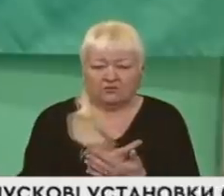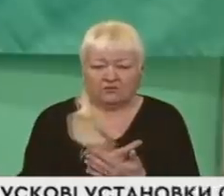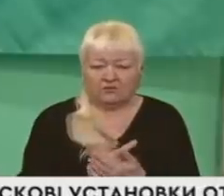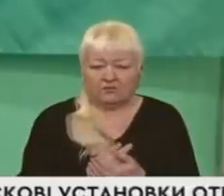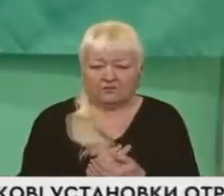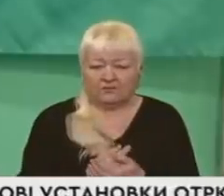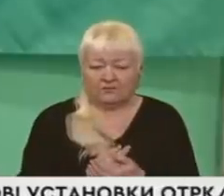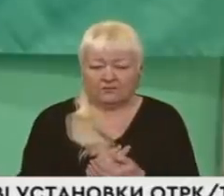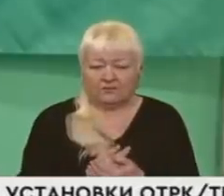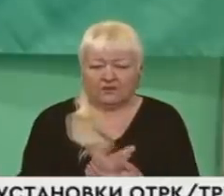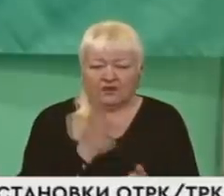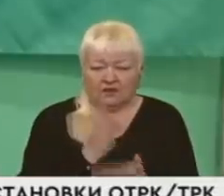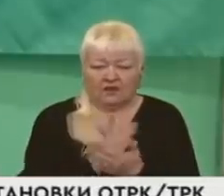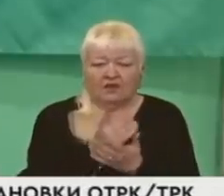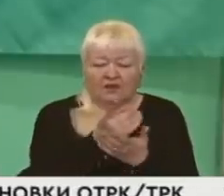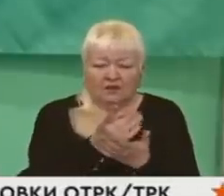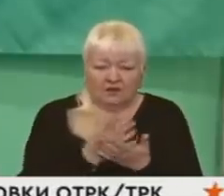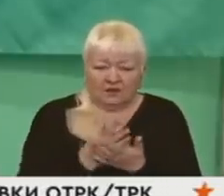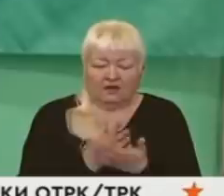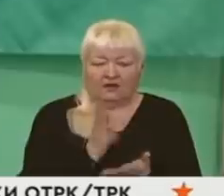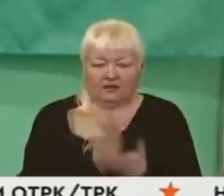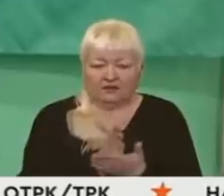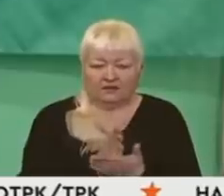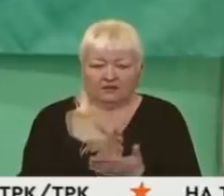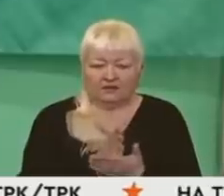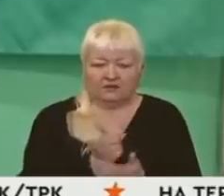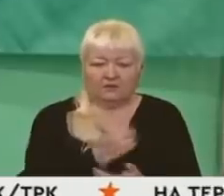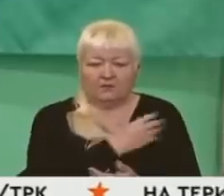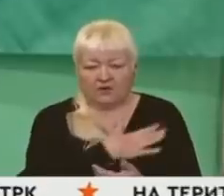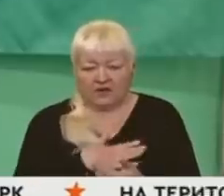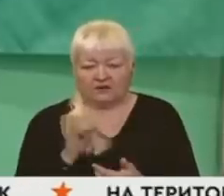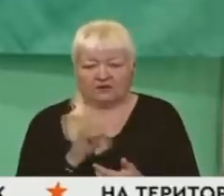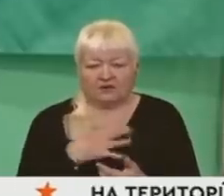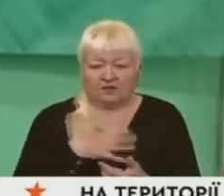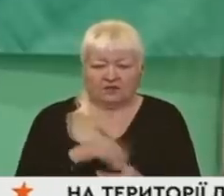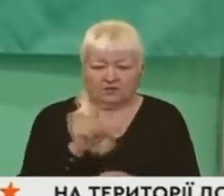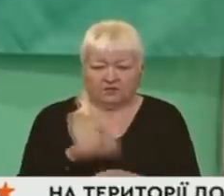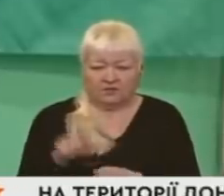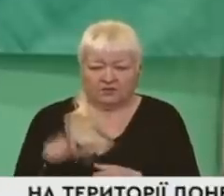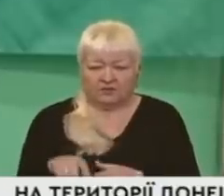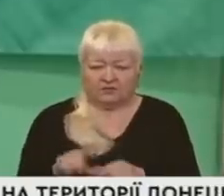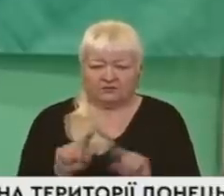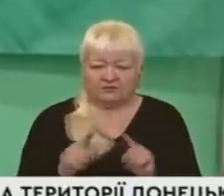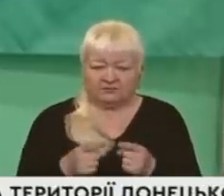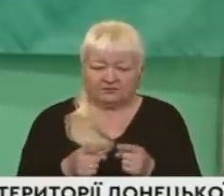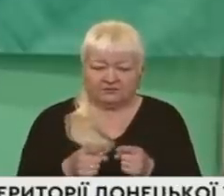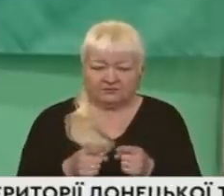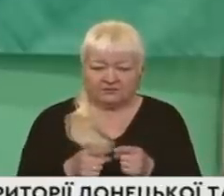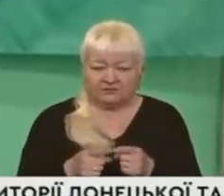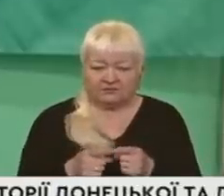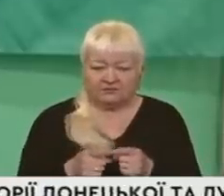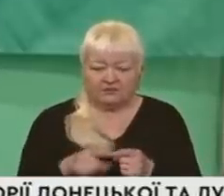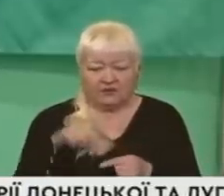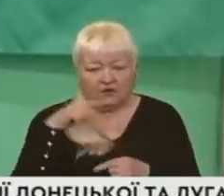из прилет на свой есть тоже и районные погибшие потому что на самом деле